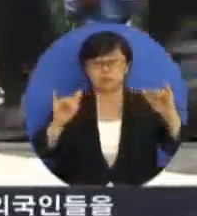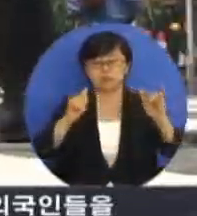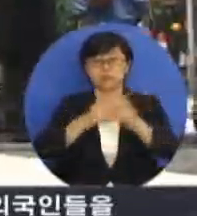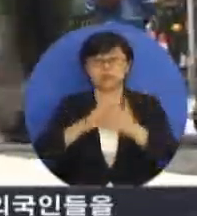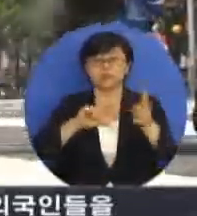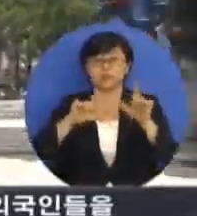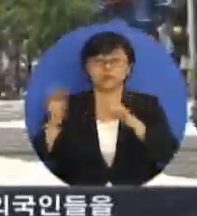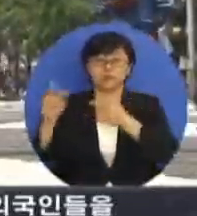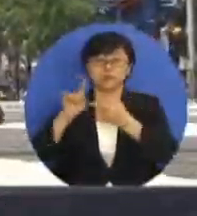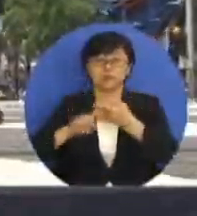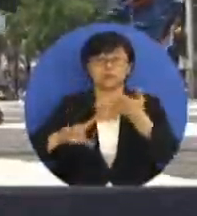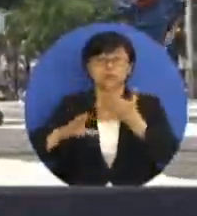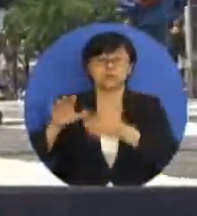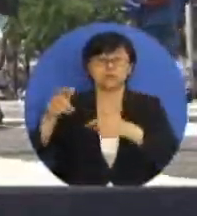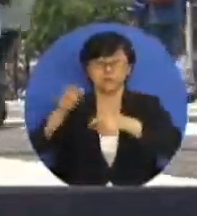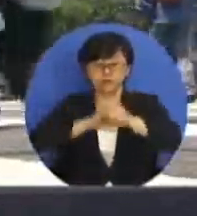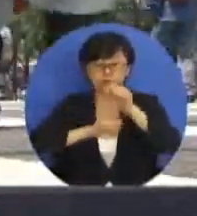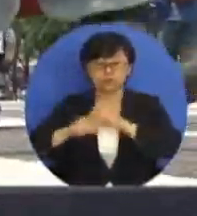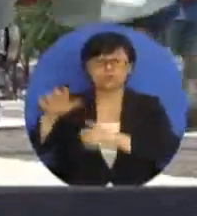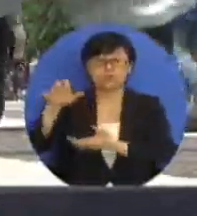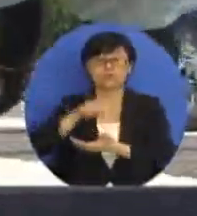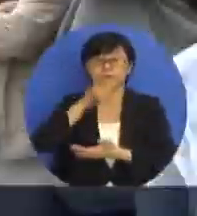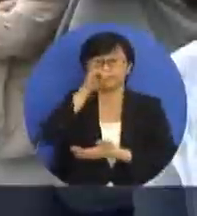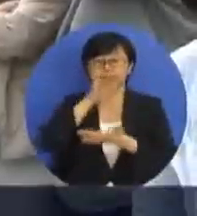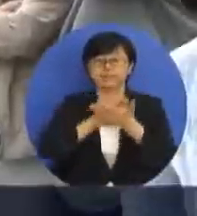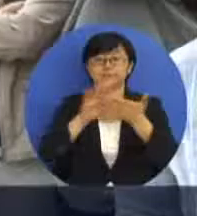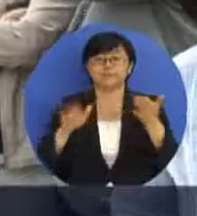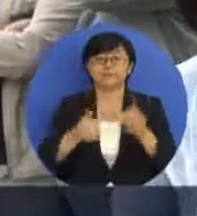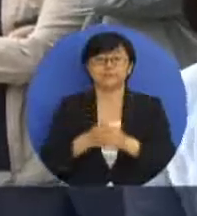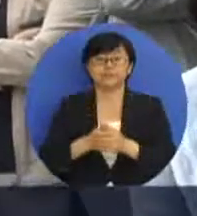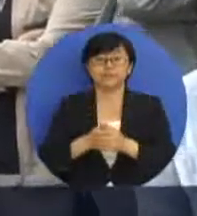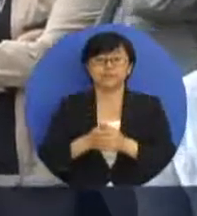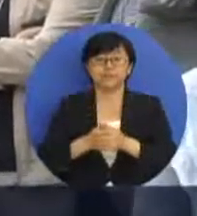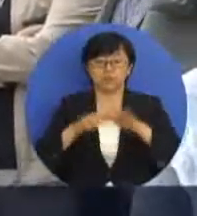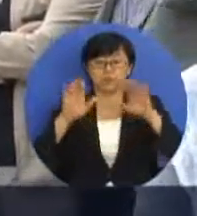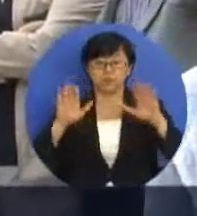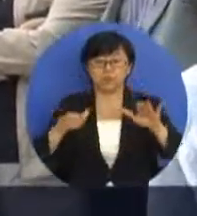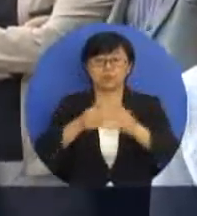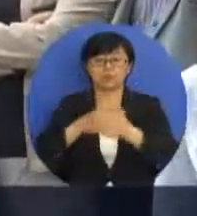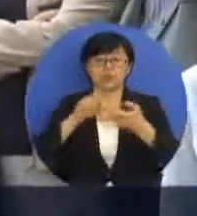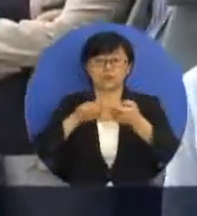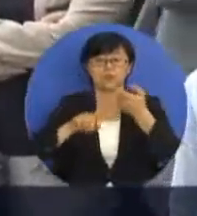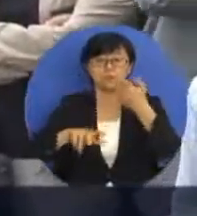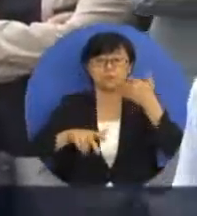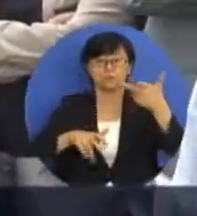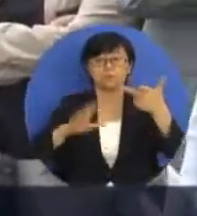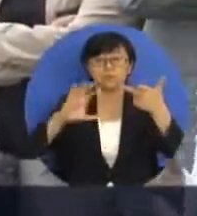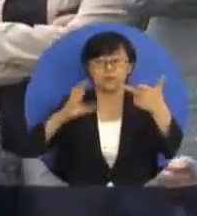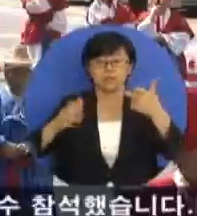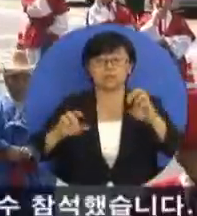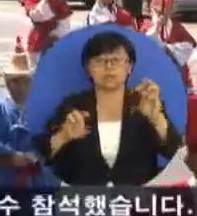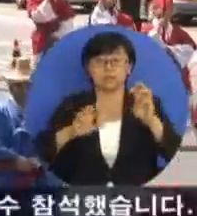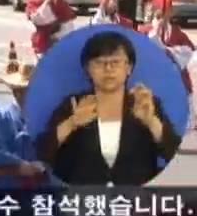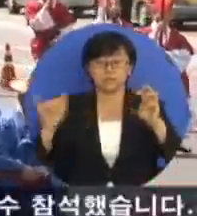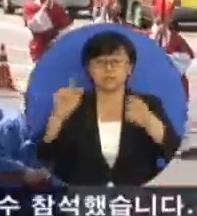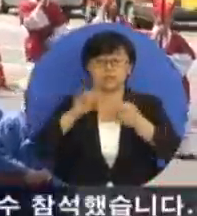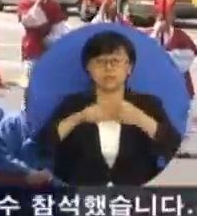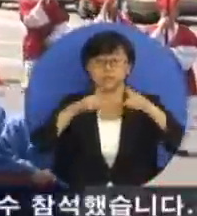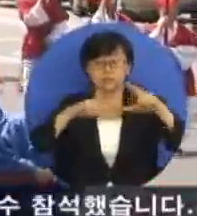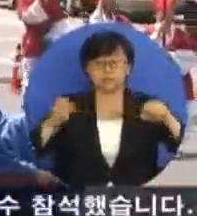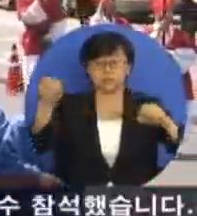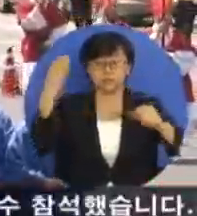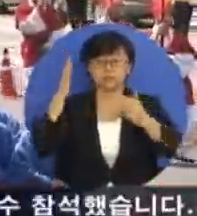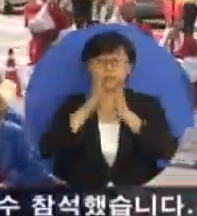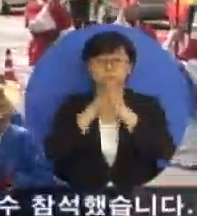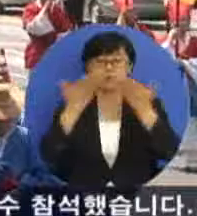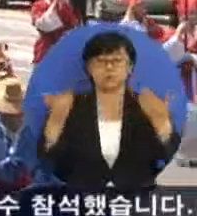주한대사 등 외국인들을 적극적으로 유치하고 있습니다. 올해는 주한외교사절 17개국 30여 명과 일본 요미우리